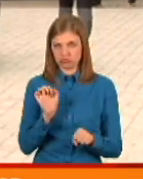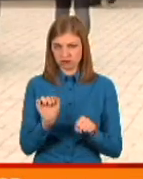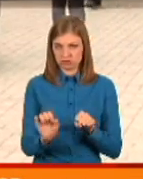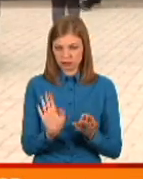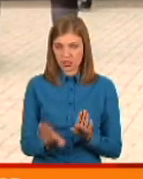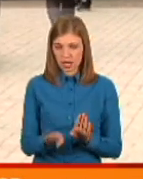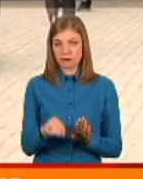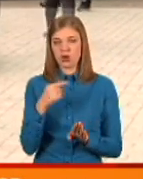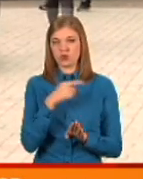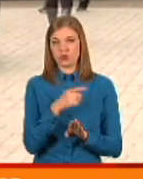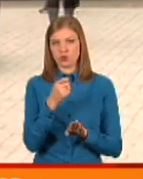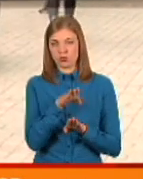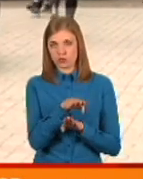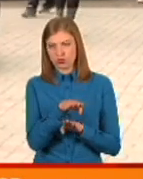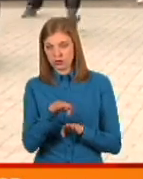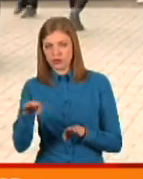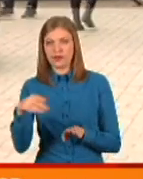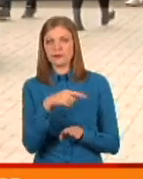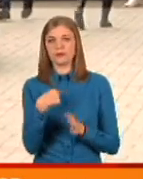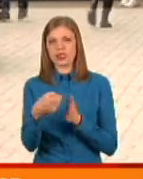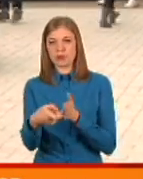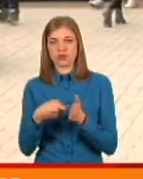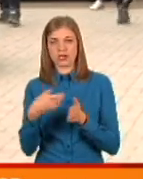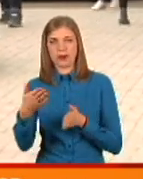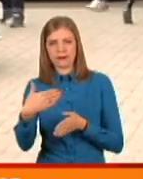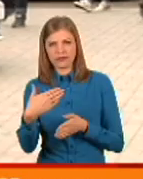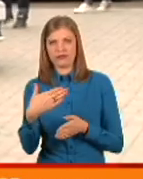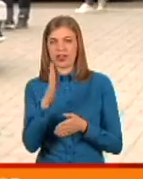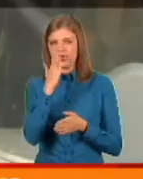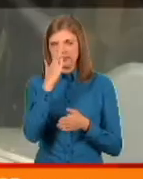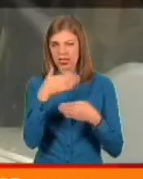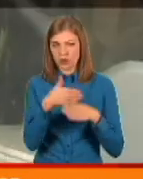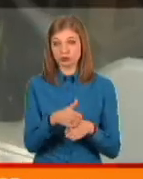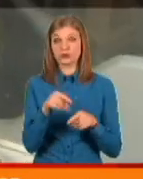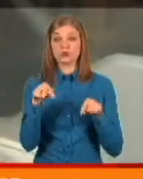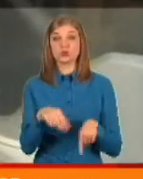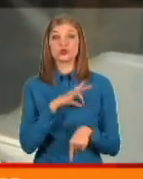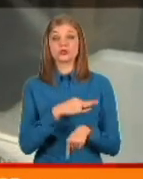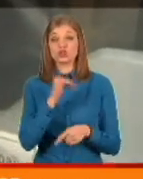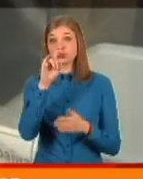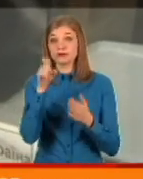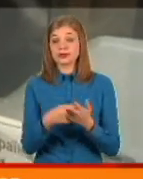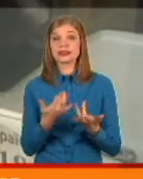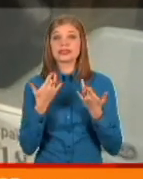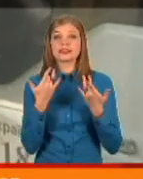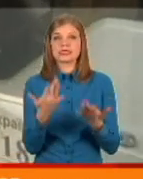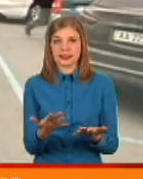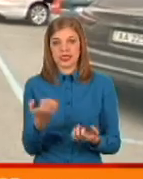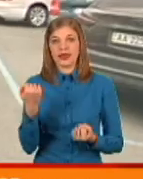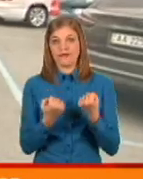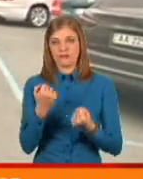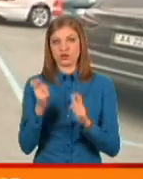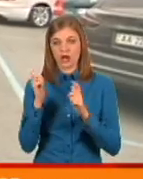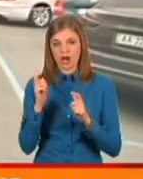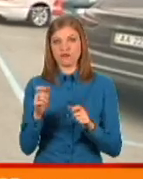Він його повело чуть-чуть в мою сторону, він мені поцарапав двері, крило, зеркало розбив. Тут слідчі і дізнаються, скільки саме водій